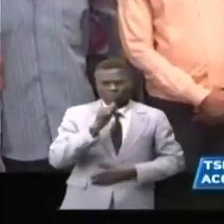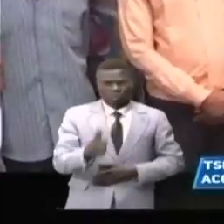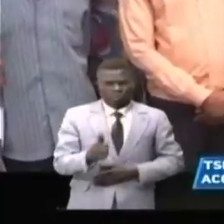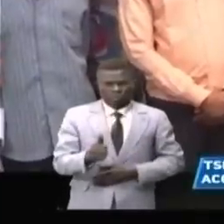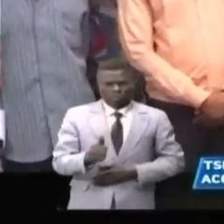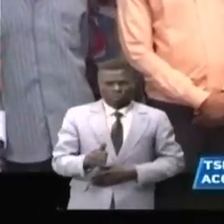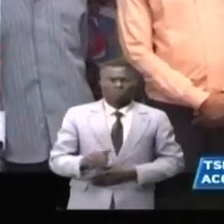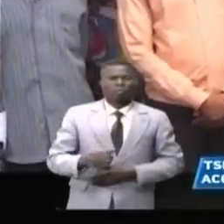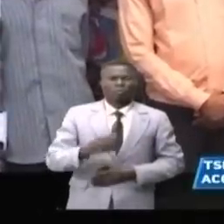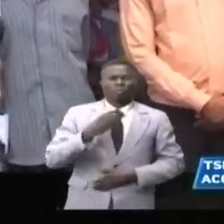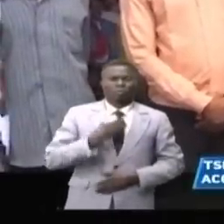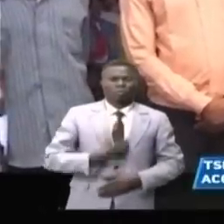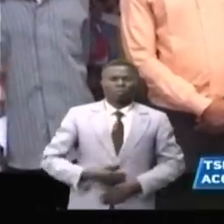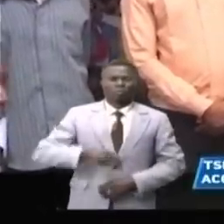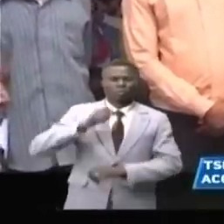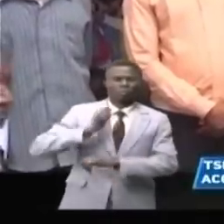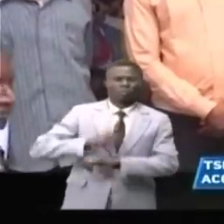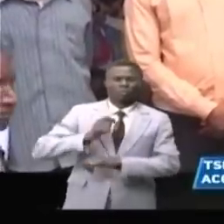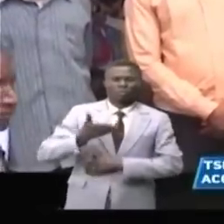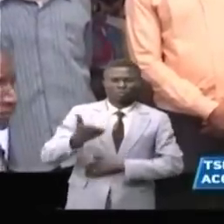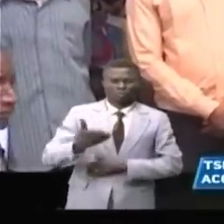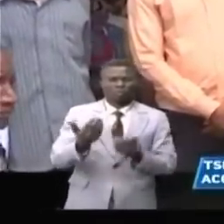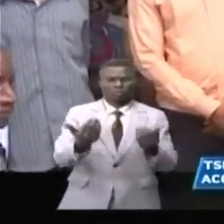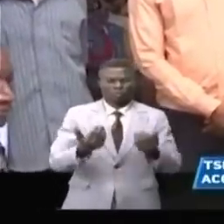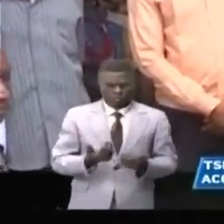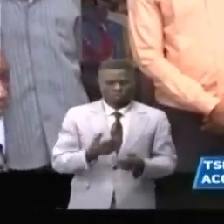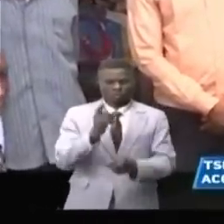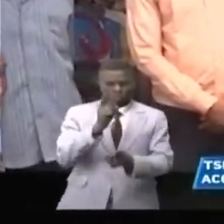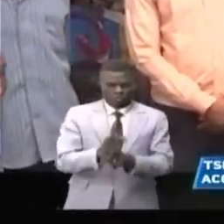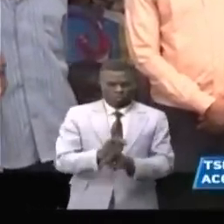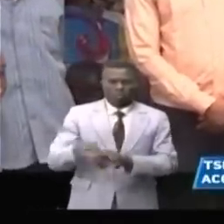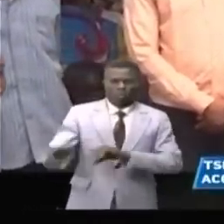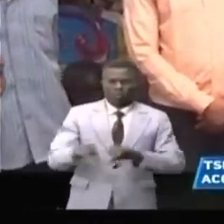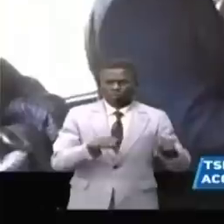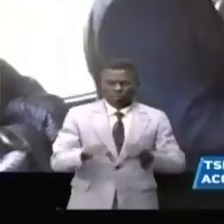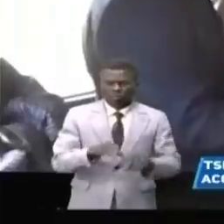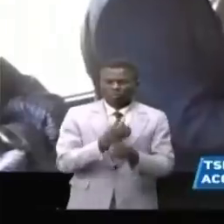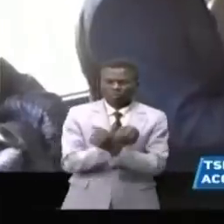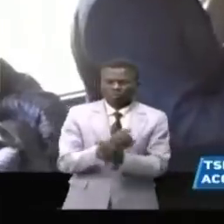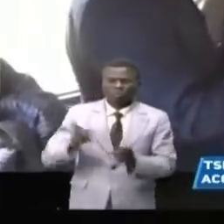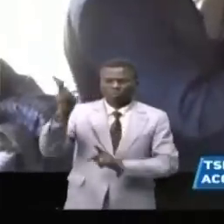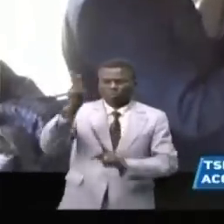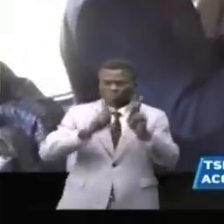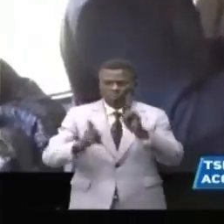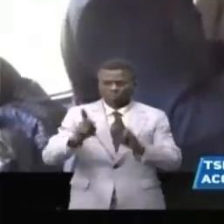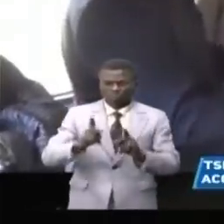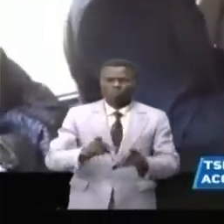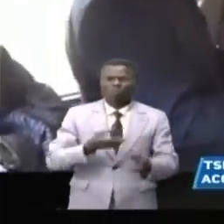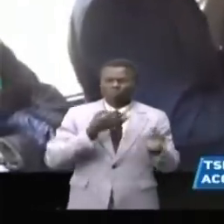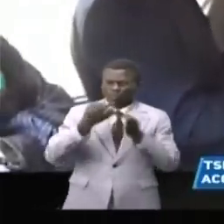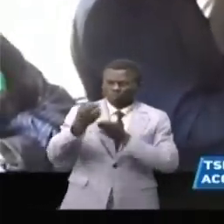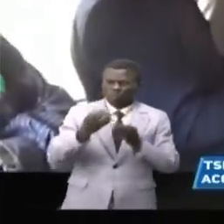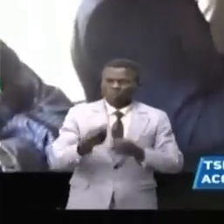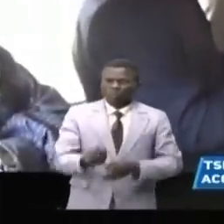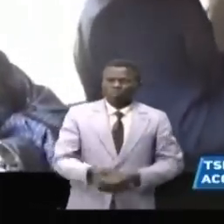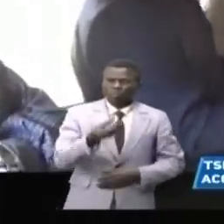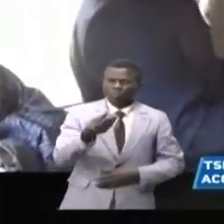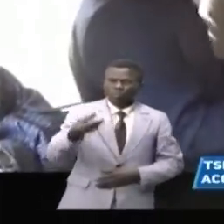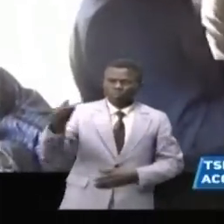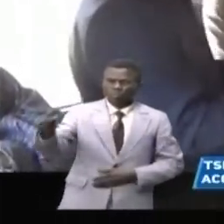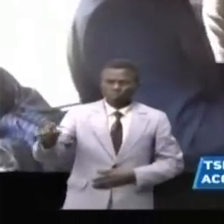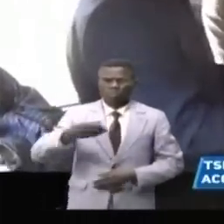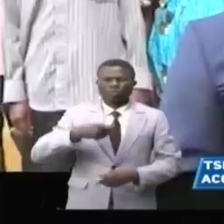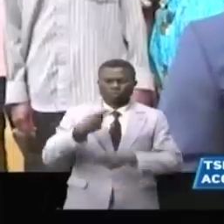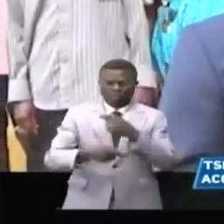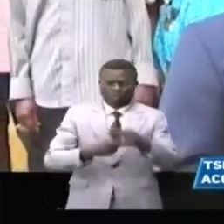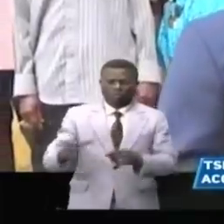Maître Elika Yembe Moulaya, qui se veut concret dans ses actions caritatives, donne les fonds nécessaires pour le début de la prise